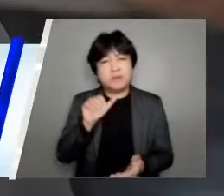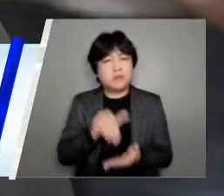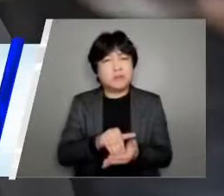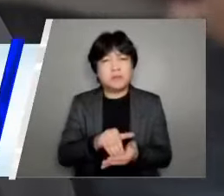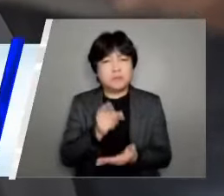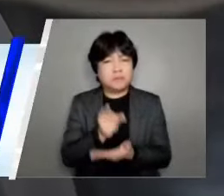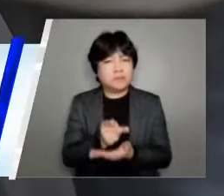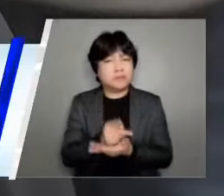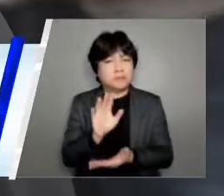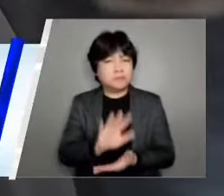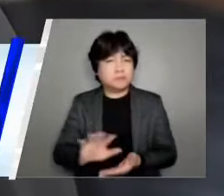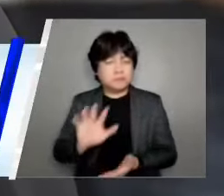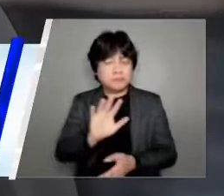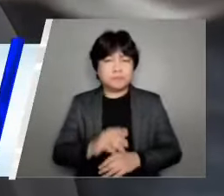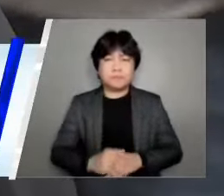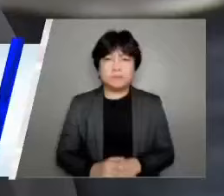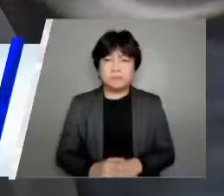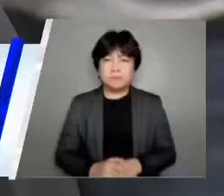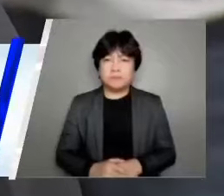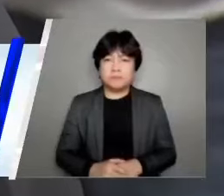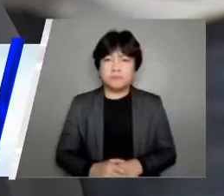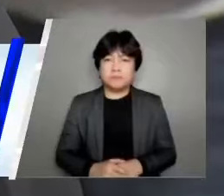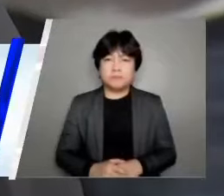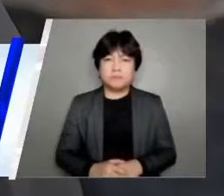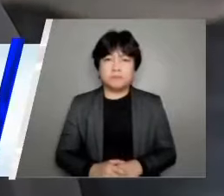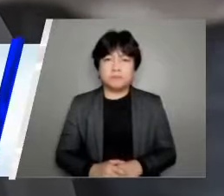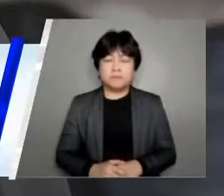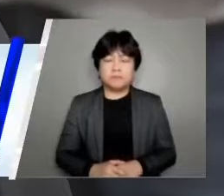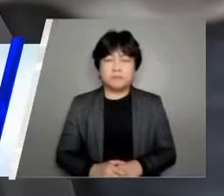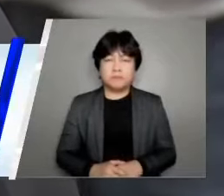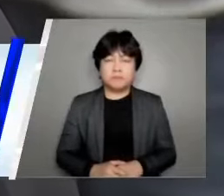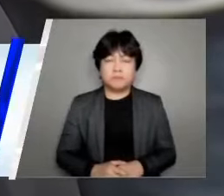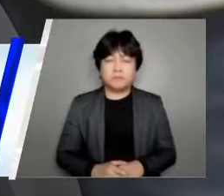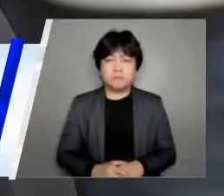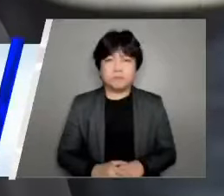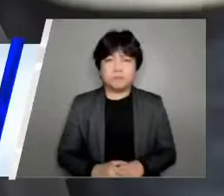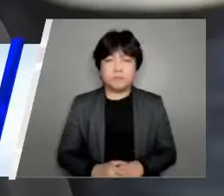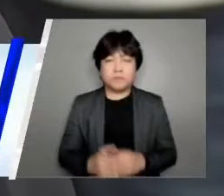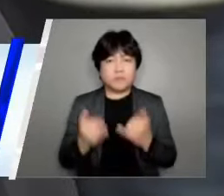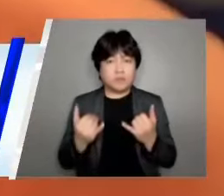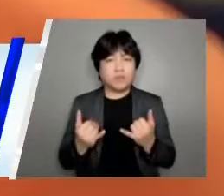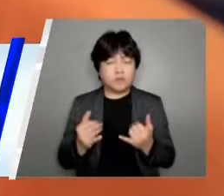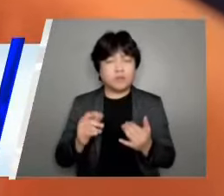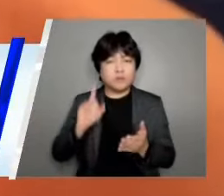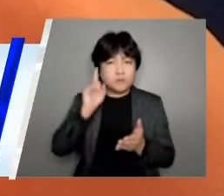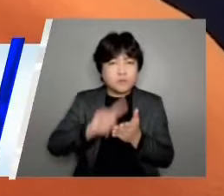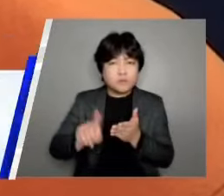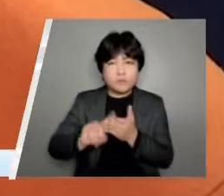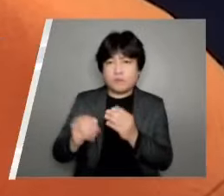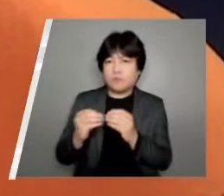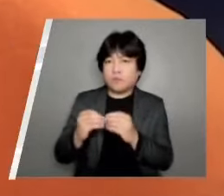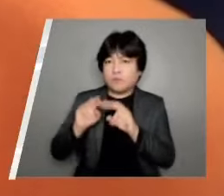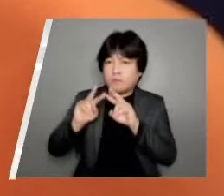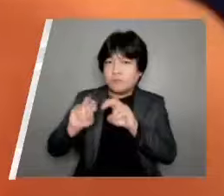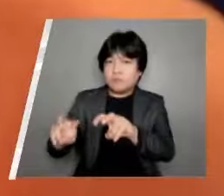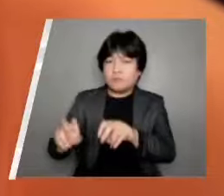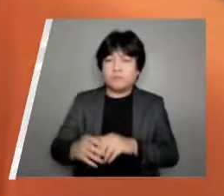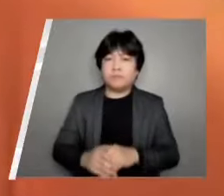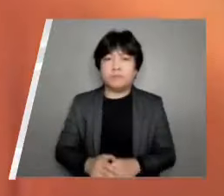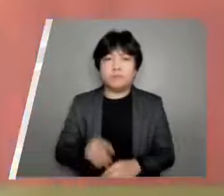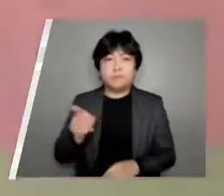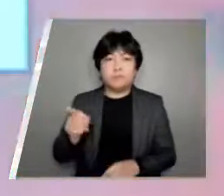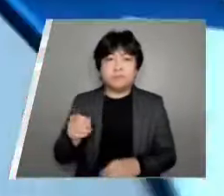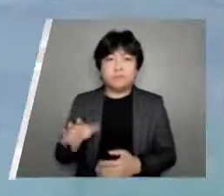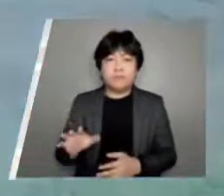then, law enforcement agencies were out looking for this person. Tumanggi ang suspect na magbigay ng